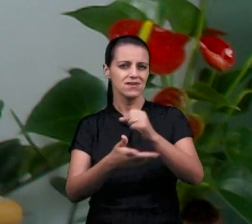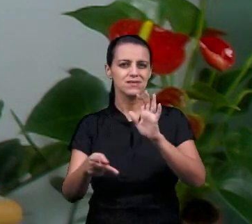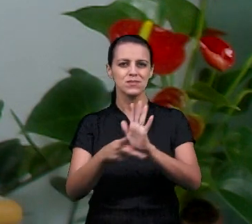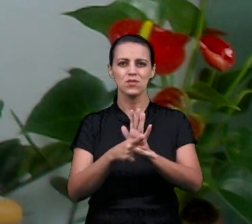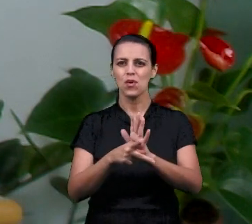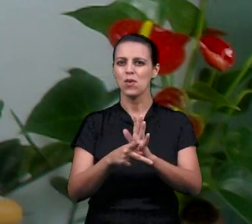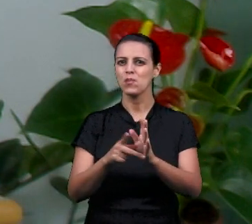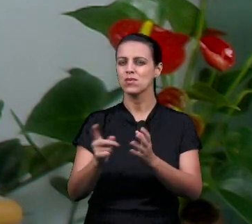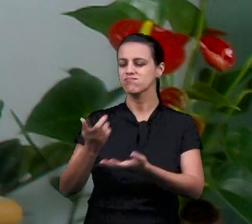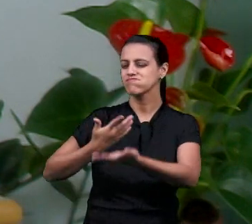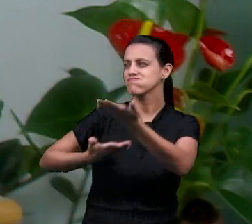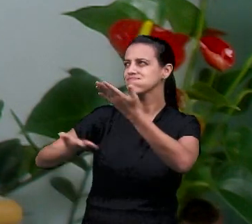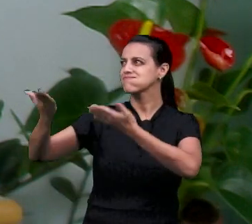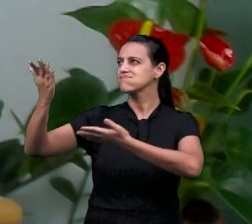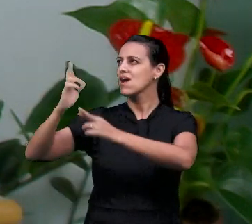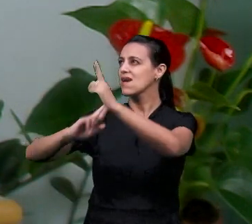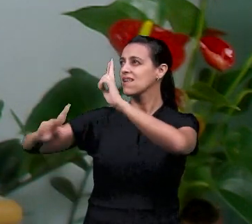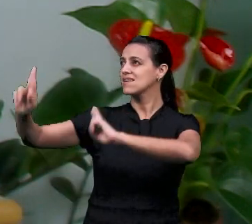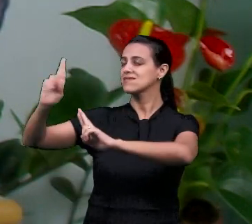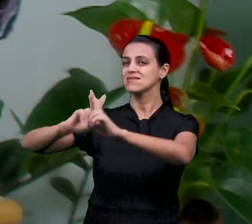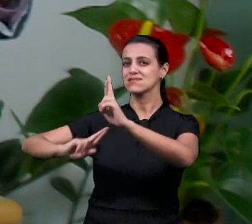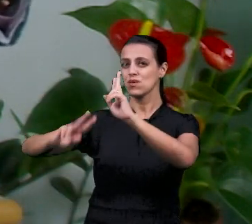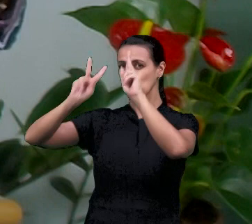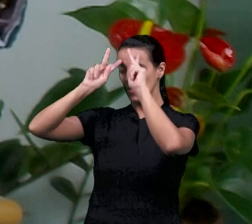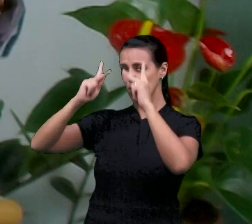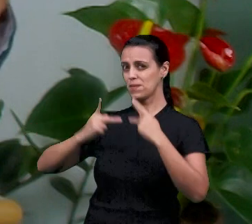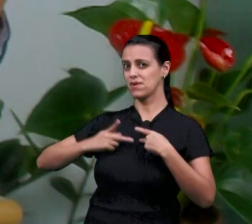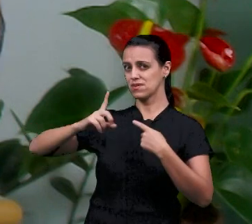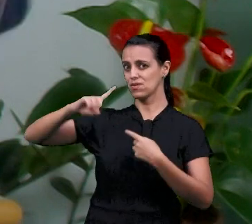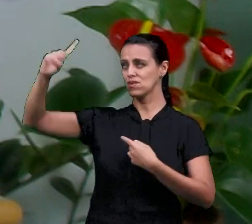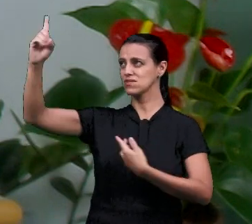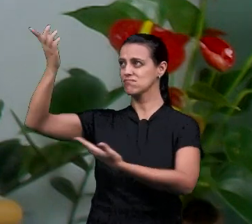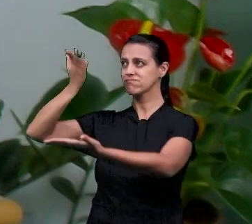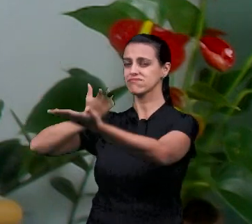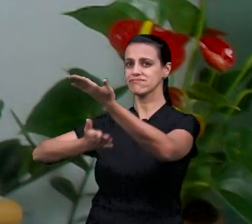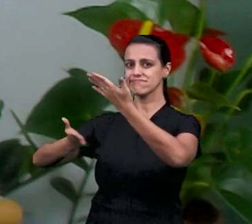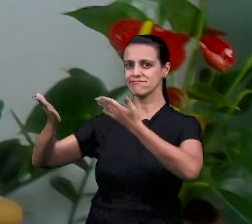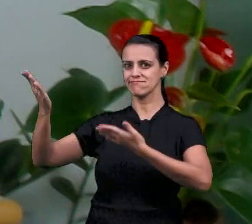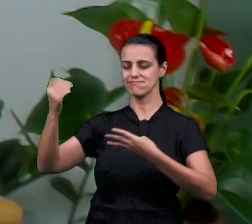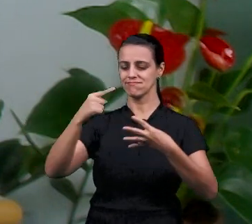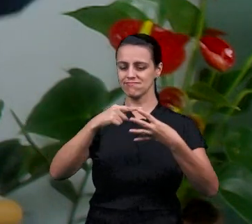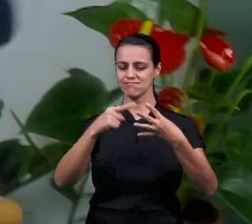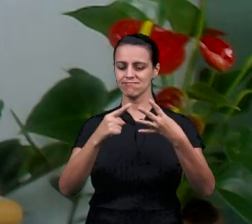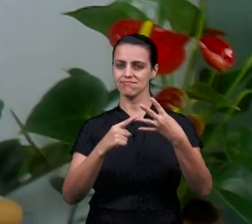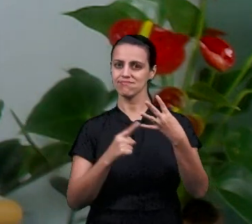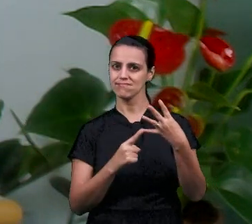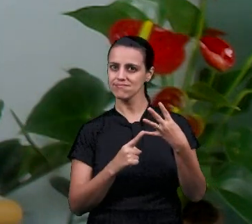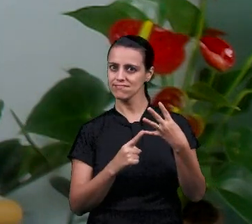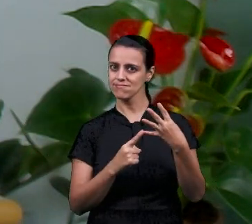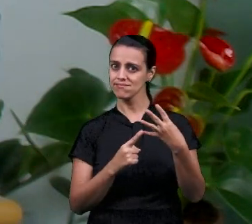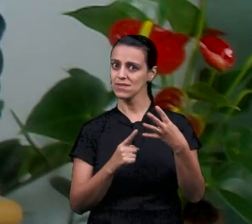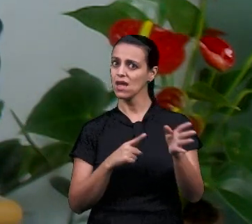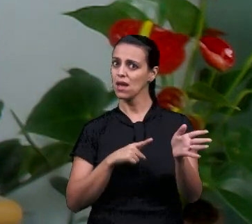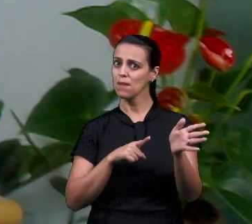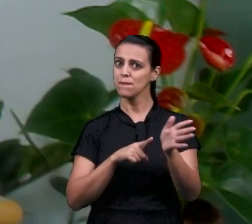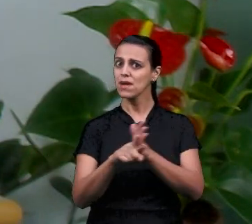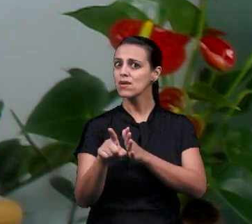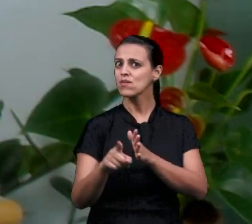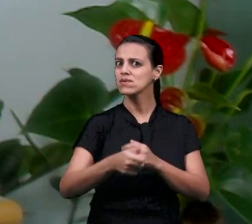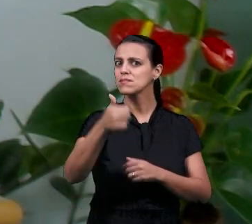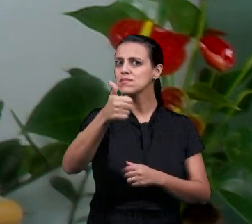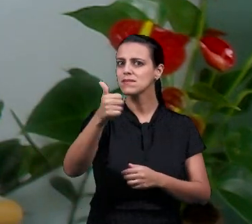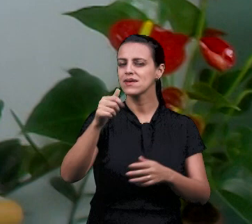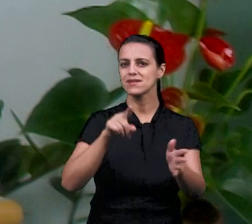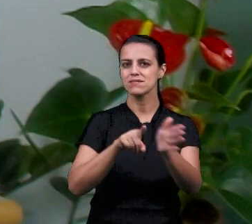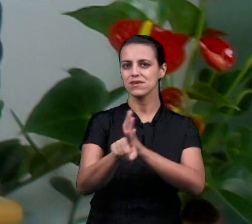spirituelle, dans le rapport de l'homme avec Dieu. Pour cela, nous avons demandé la première question afin de répondre pour